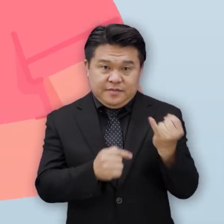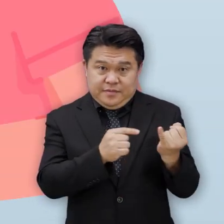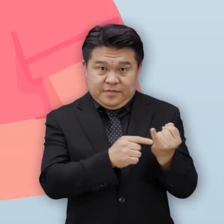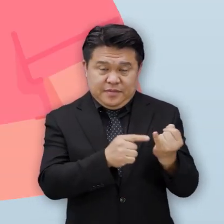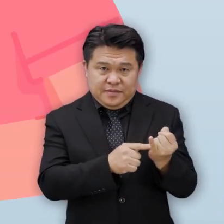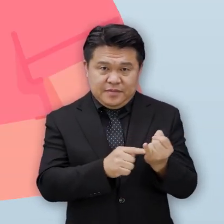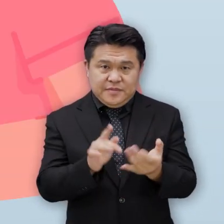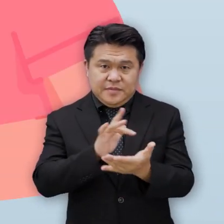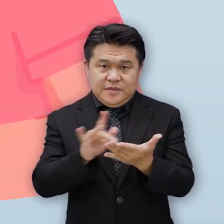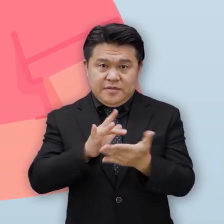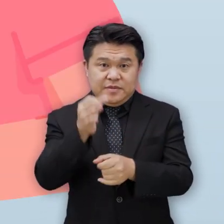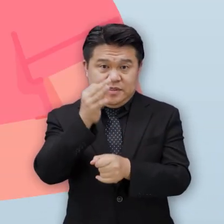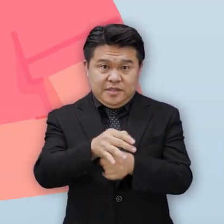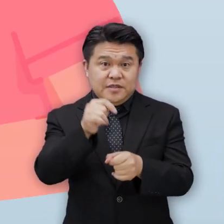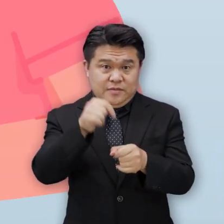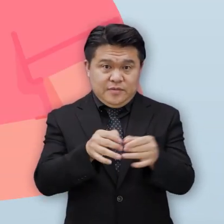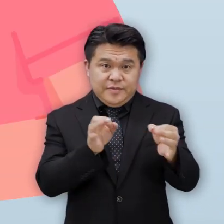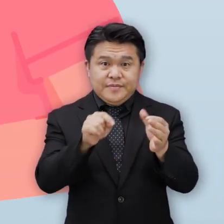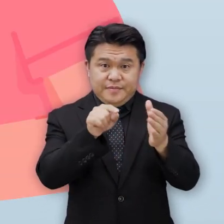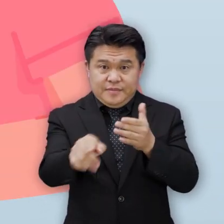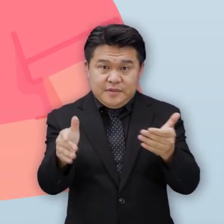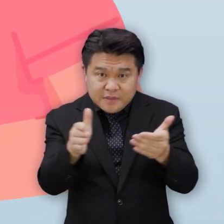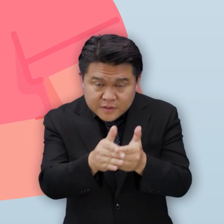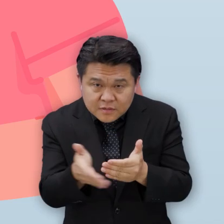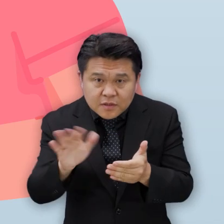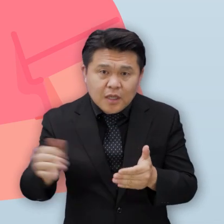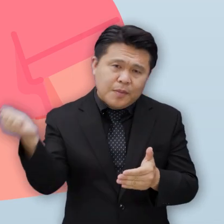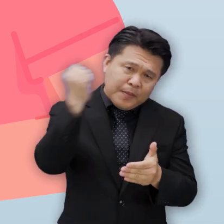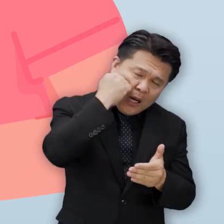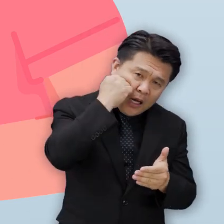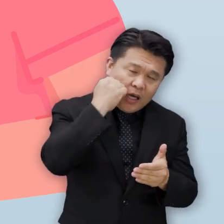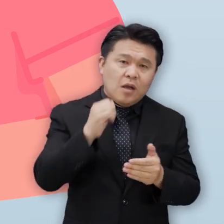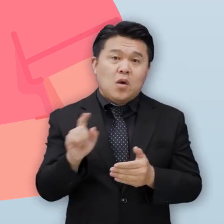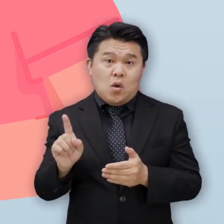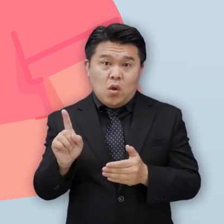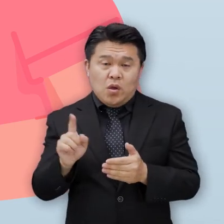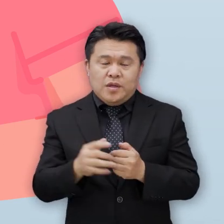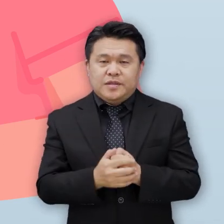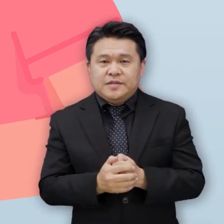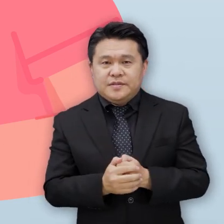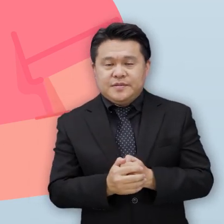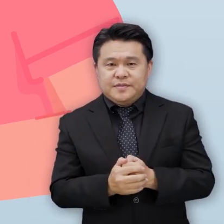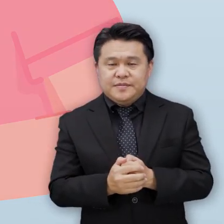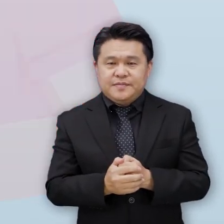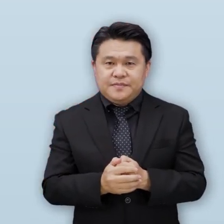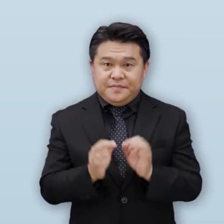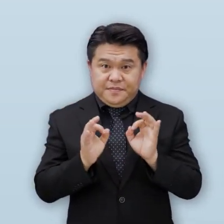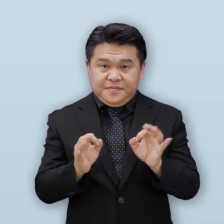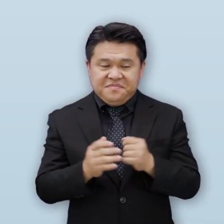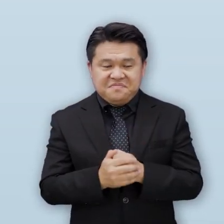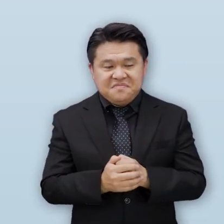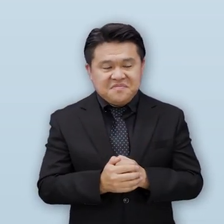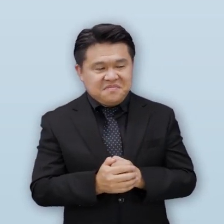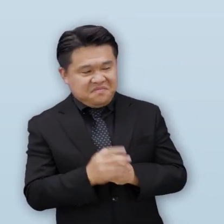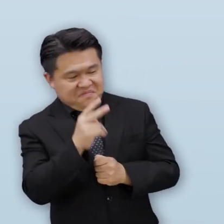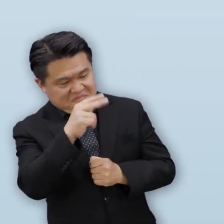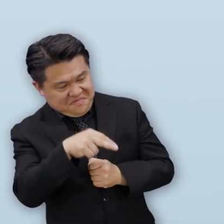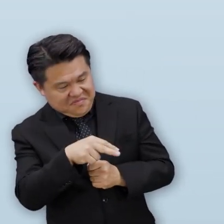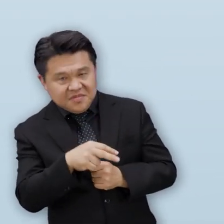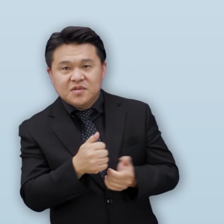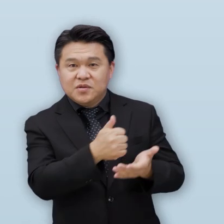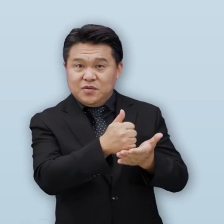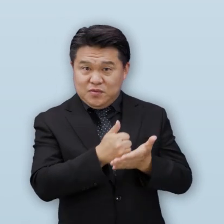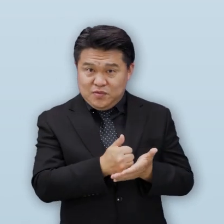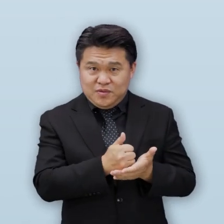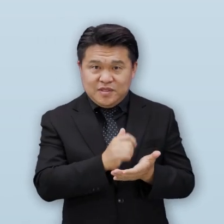시각장애가 있는 K씨는 휴대폰 대리점에 휴대폰을 개통하기 위해 방문했다가 금융사기를 당했습니다. 사기범들은 고객